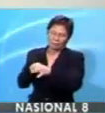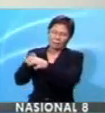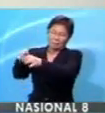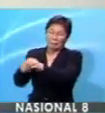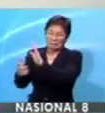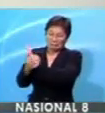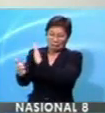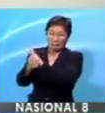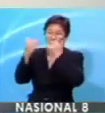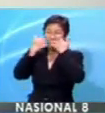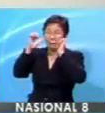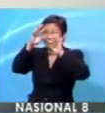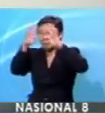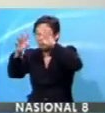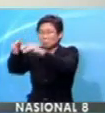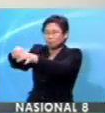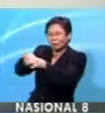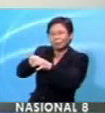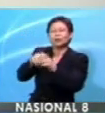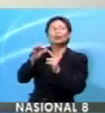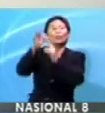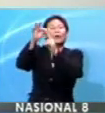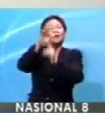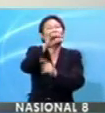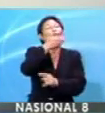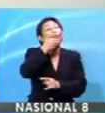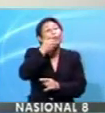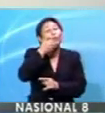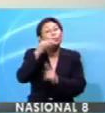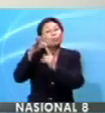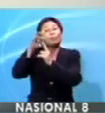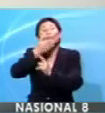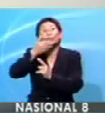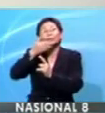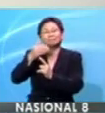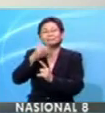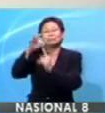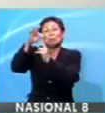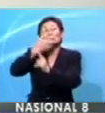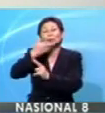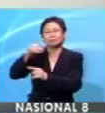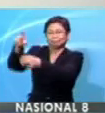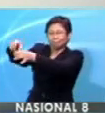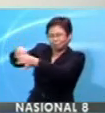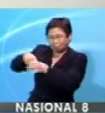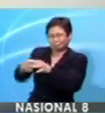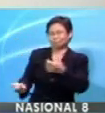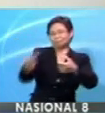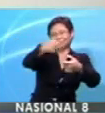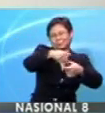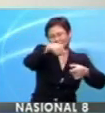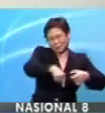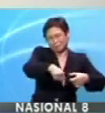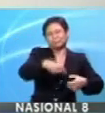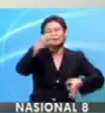bakat-bakat kreatif terutamanya daripada gen Y ni yang generasi muda ni yang mungkin sekarang bila